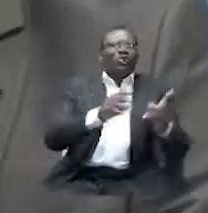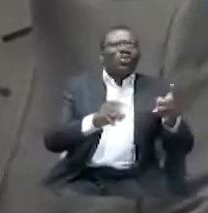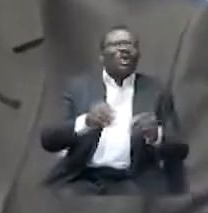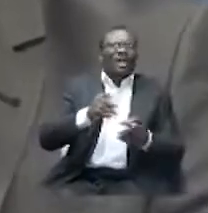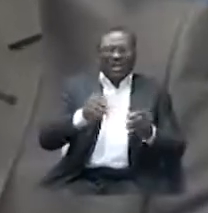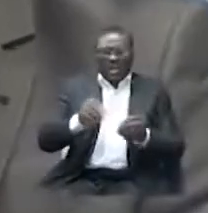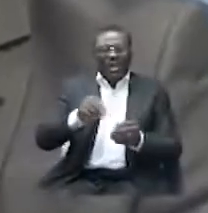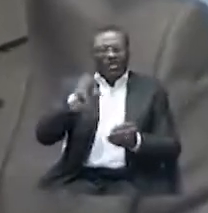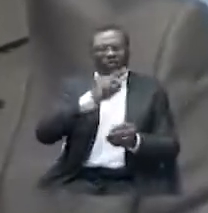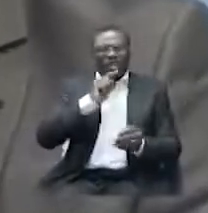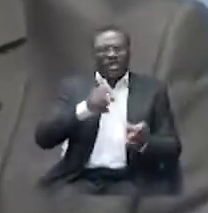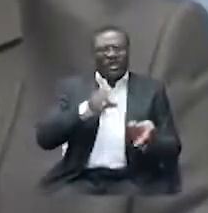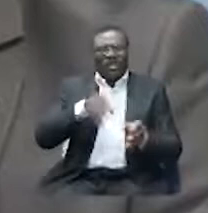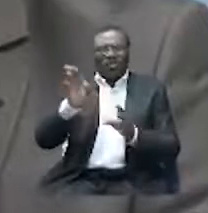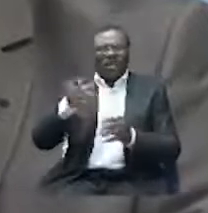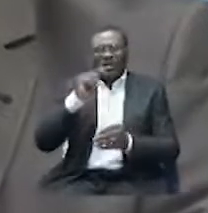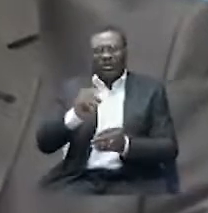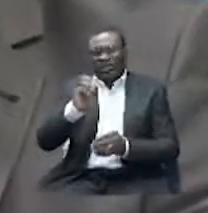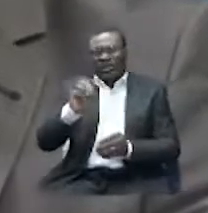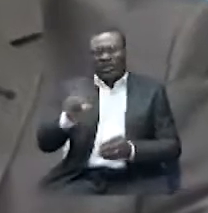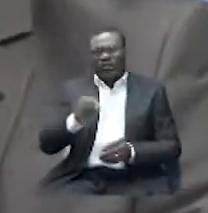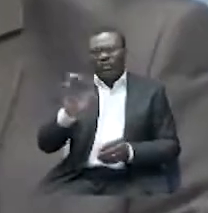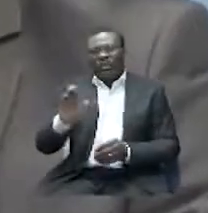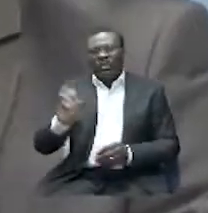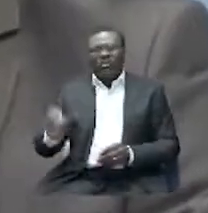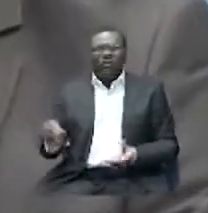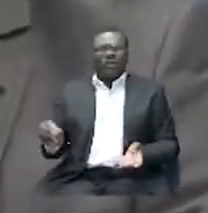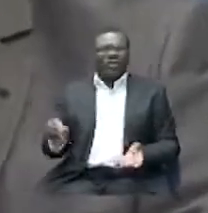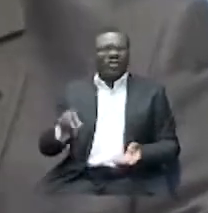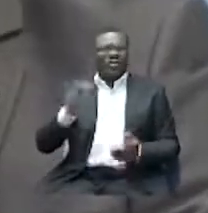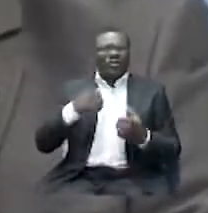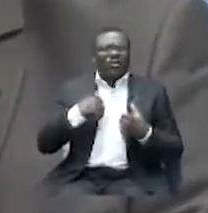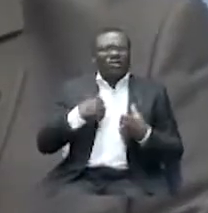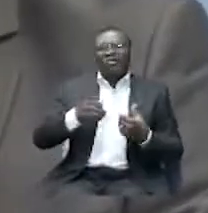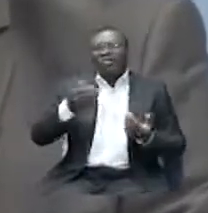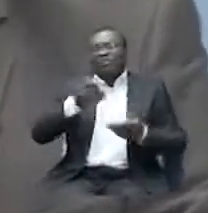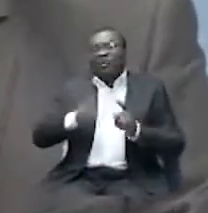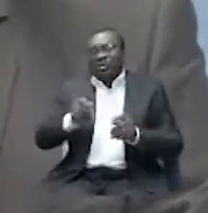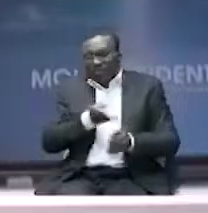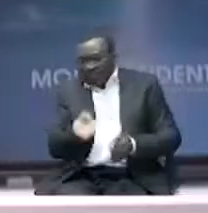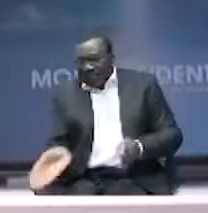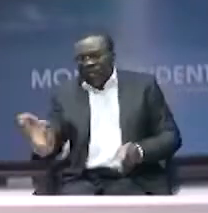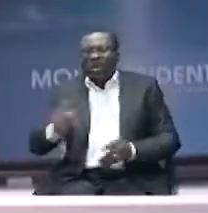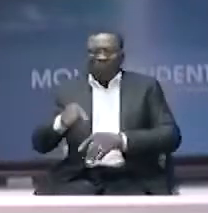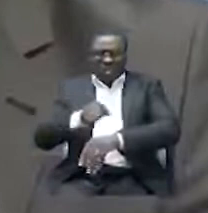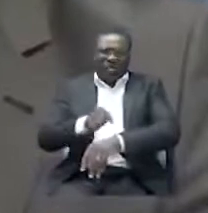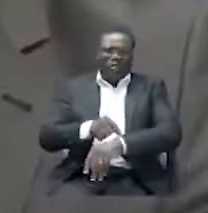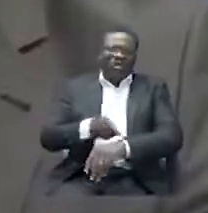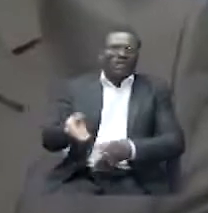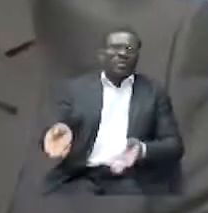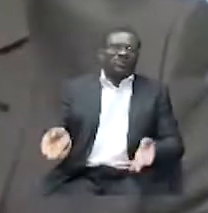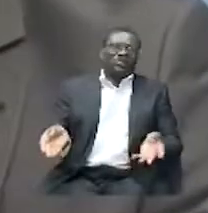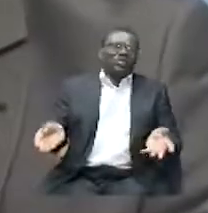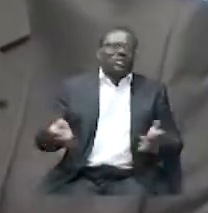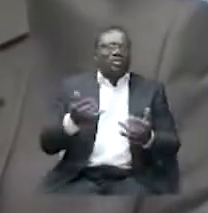l'explication par rapport au 0,5%. Vous avez dit que c'est les ressources propres. Malheureusement, vous n'êtes pas allé dedans. Et le temps tourne, il nous reste à aborder le